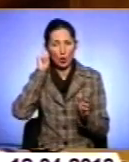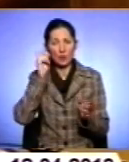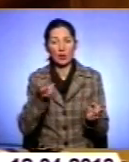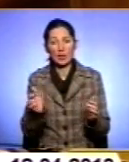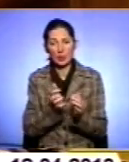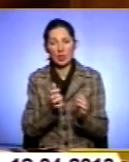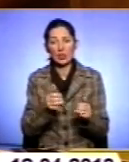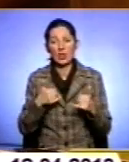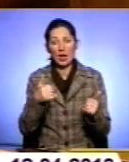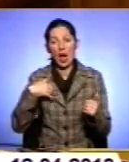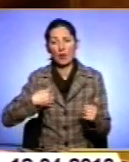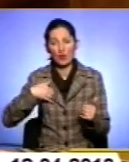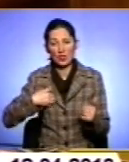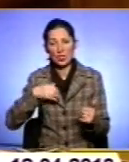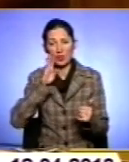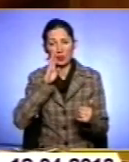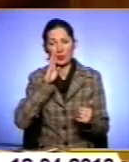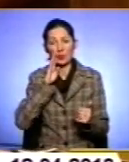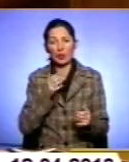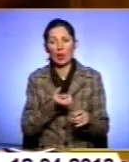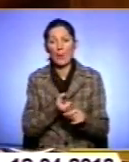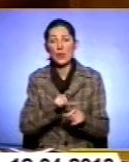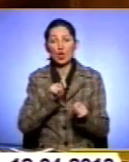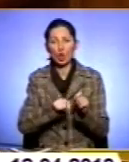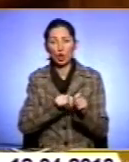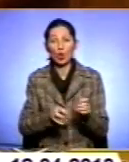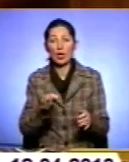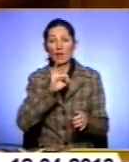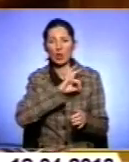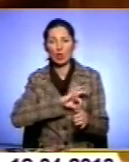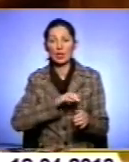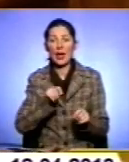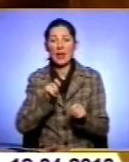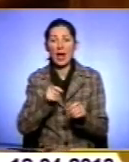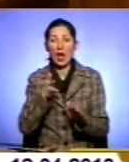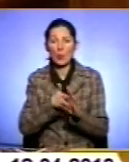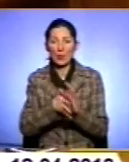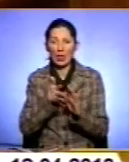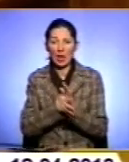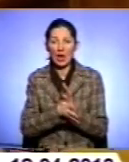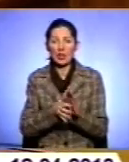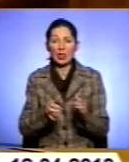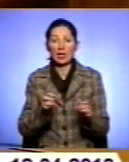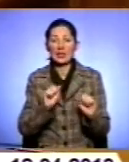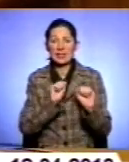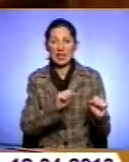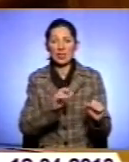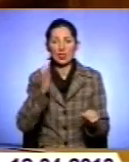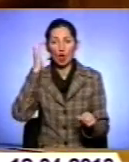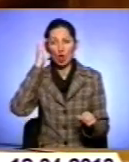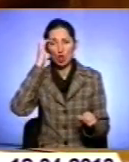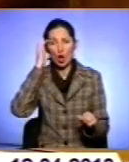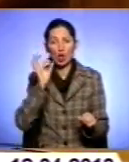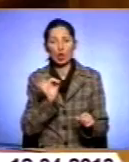більшого контролю за використанням видатків на соціальний захист чорнобильців було б доцільно сконцентрувати в рамках